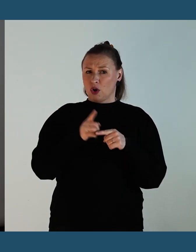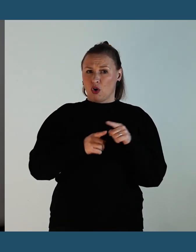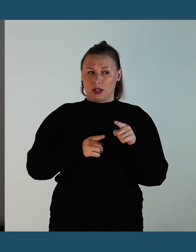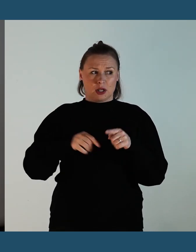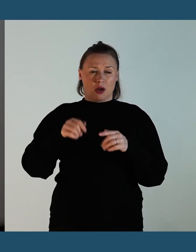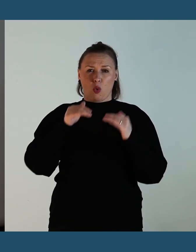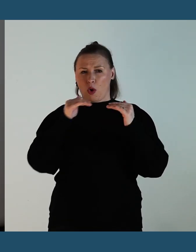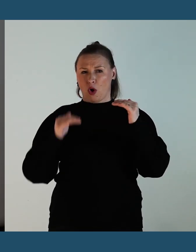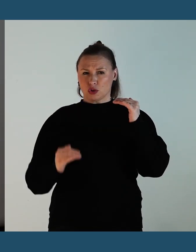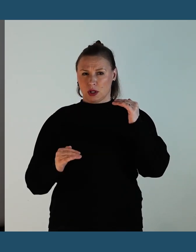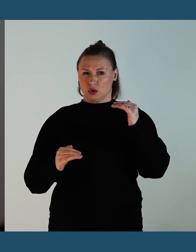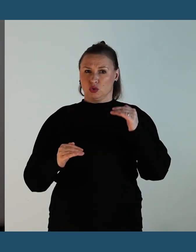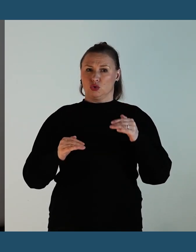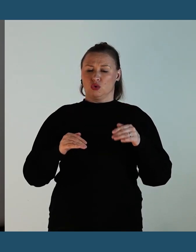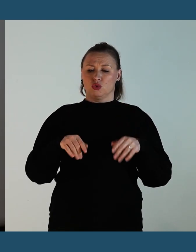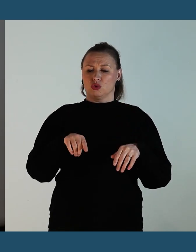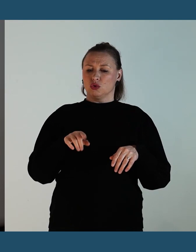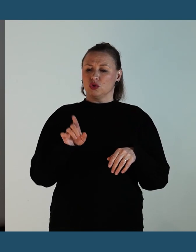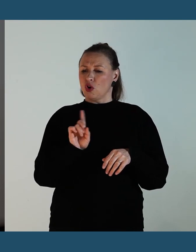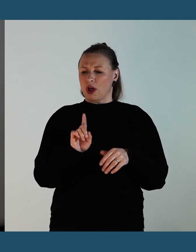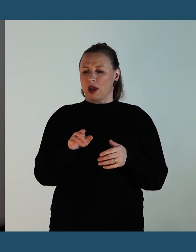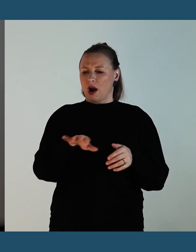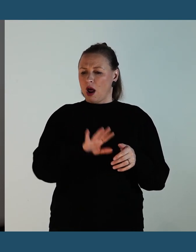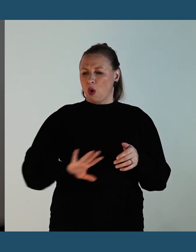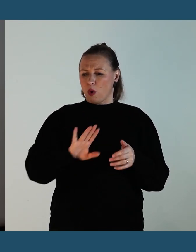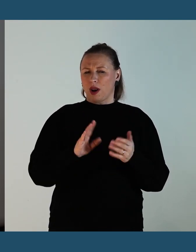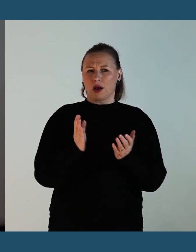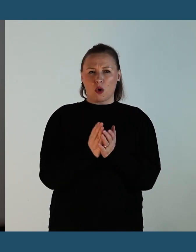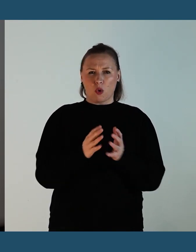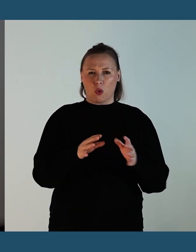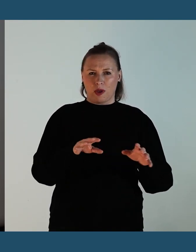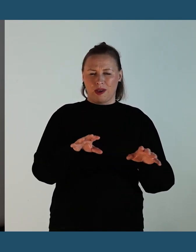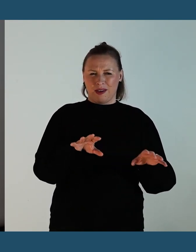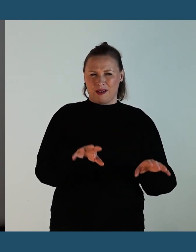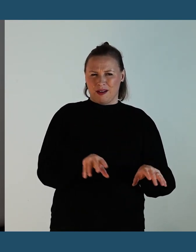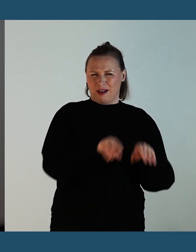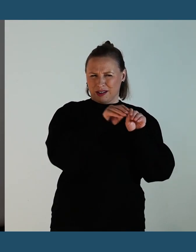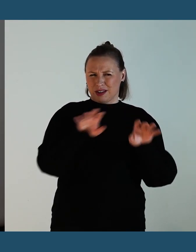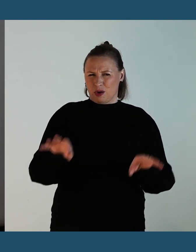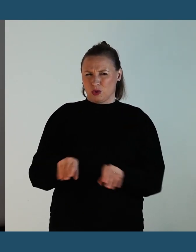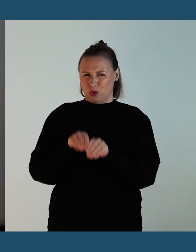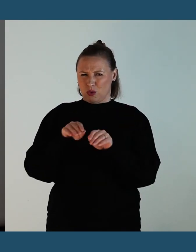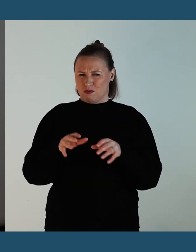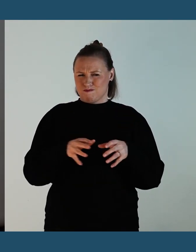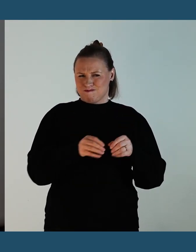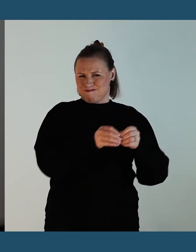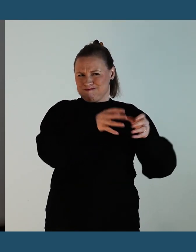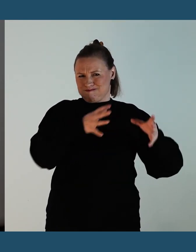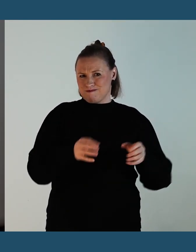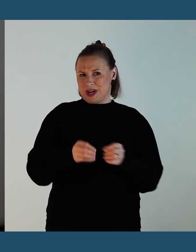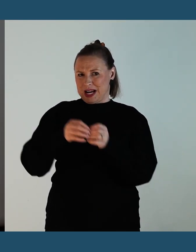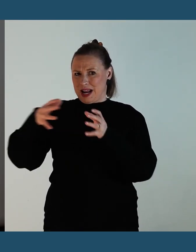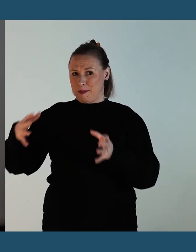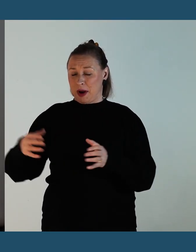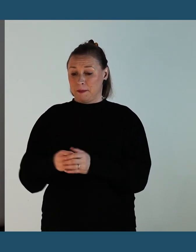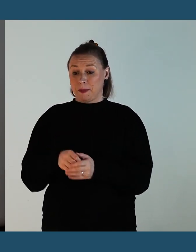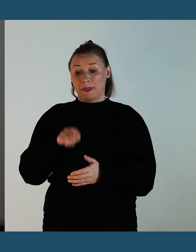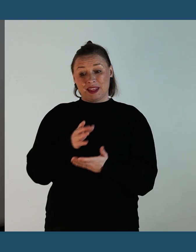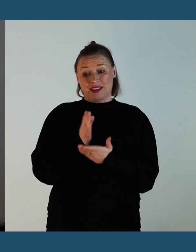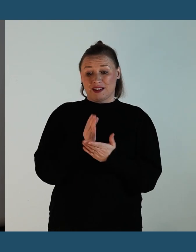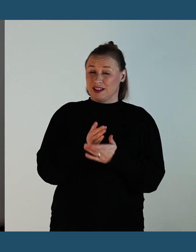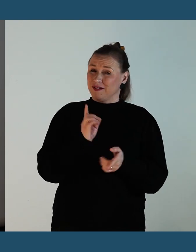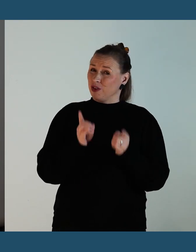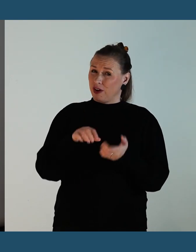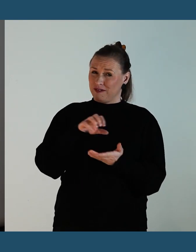tietyille alueille, tiettyihin kouluihin. Että se on ehkä asia, mitä mun mielestä valtion tasolta ei ole myöskään välttämättä haluttu aina